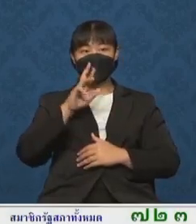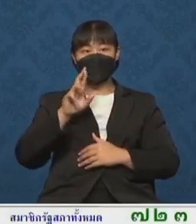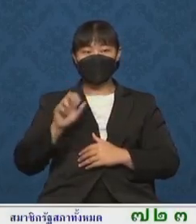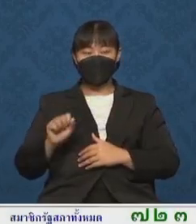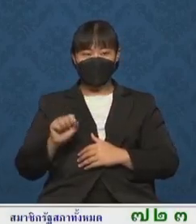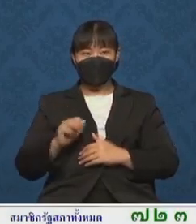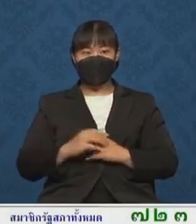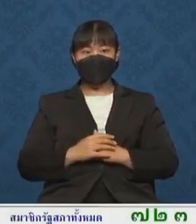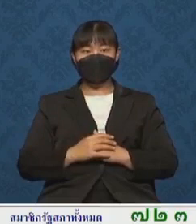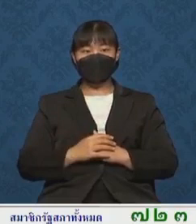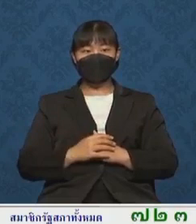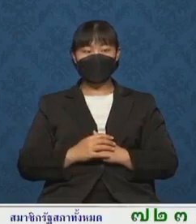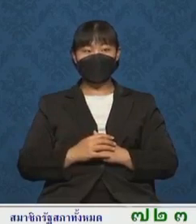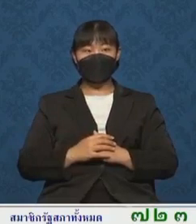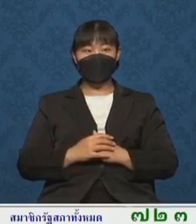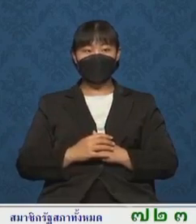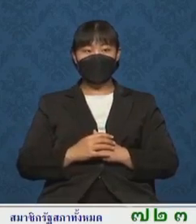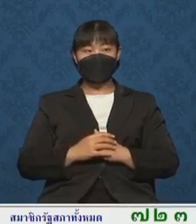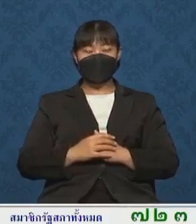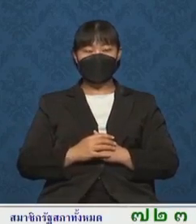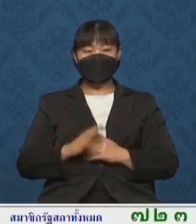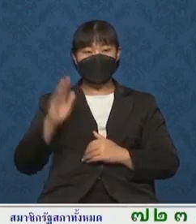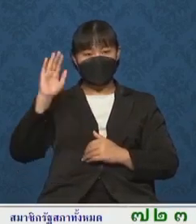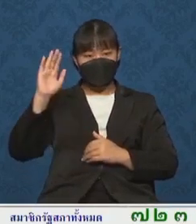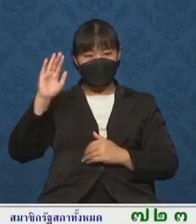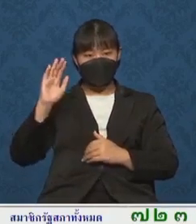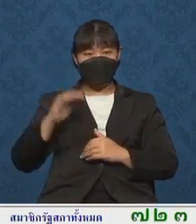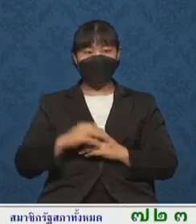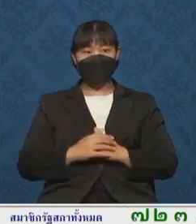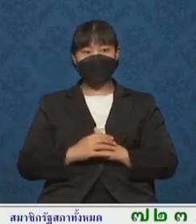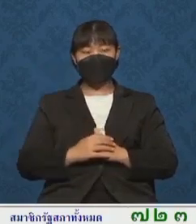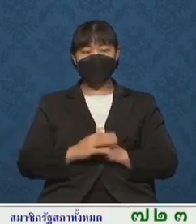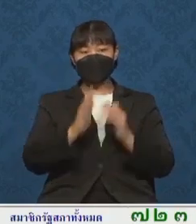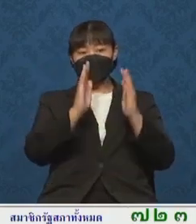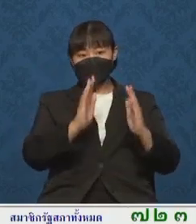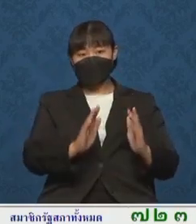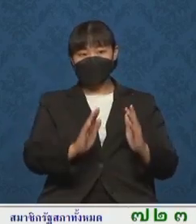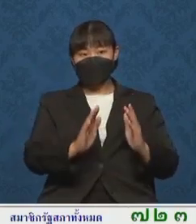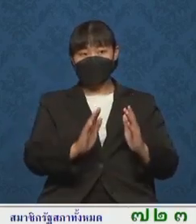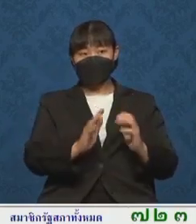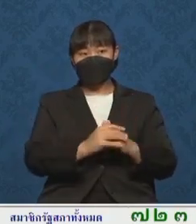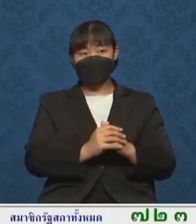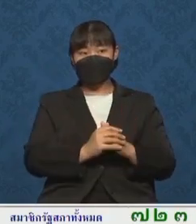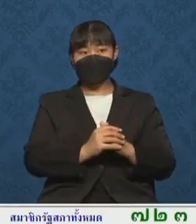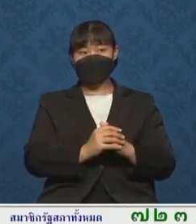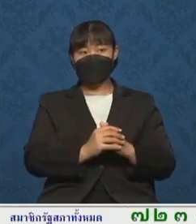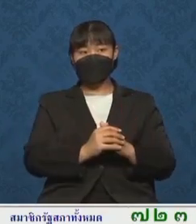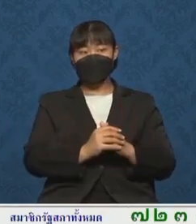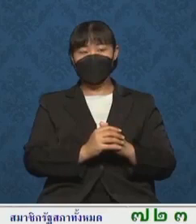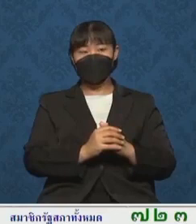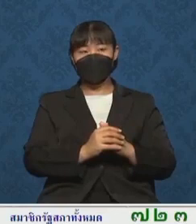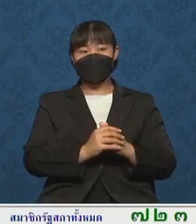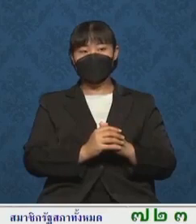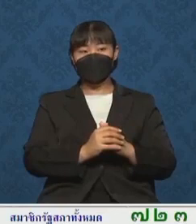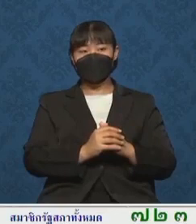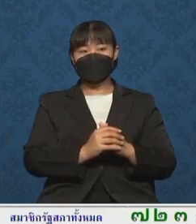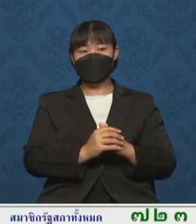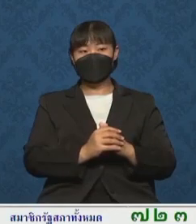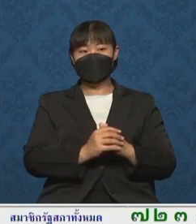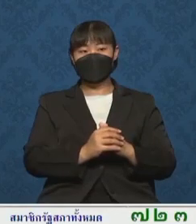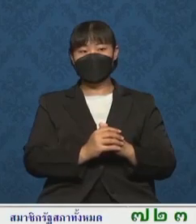สภาขอประท้วงผู้ที่กำลังแต่แม่ไม่อยากจะพูดว่า